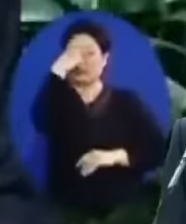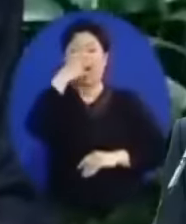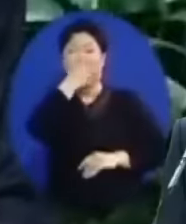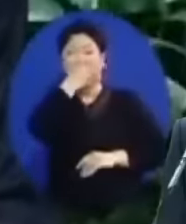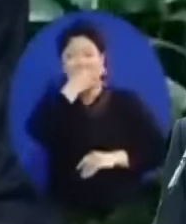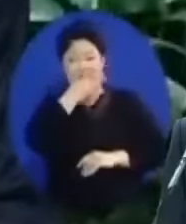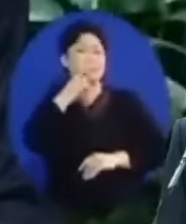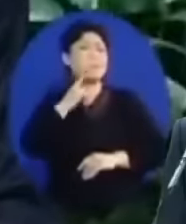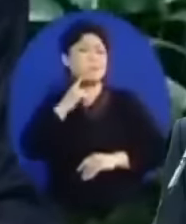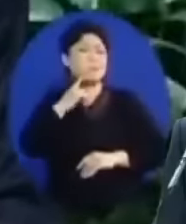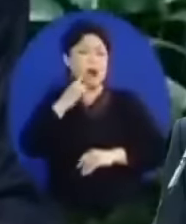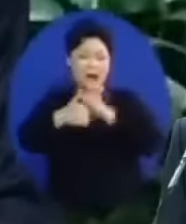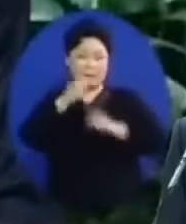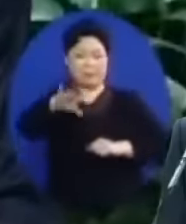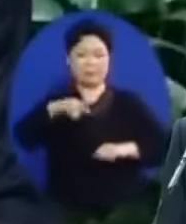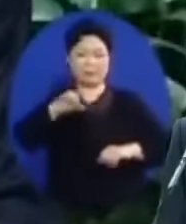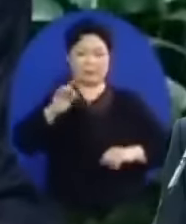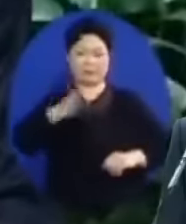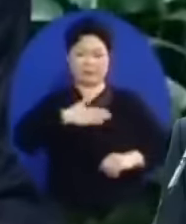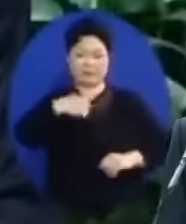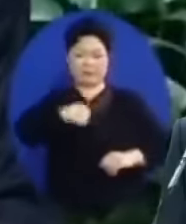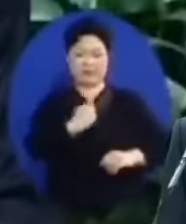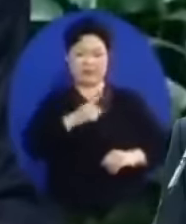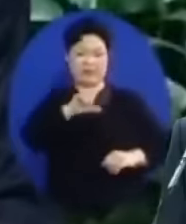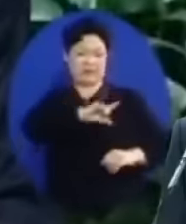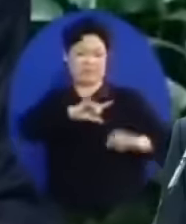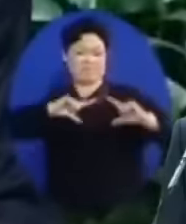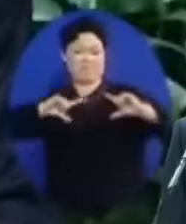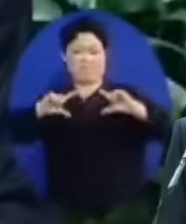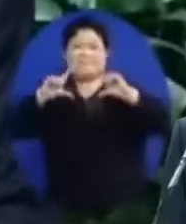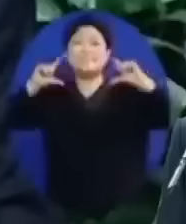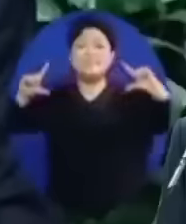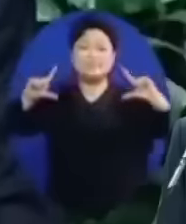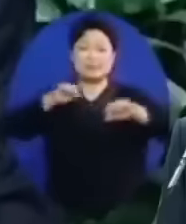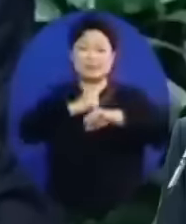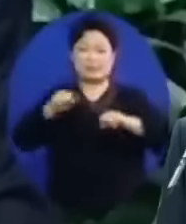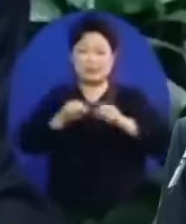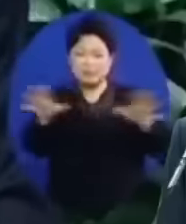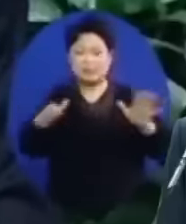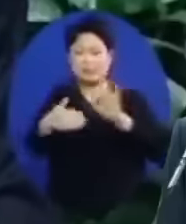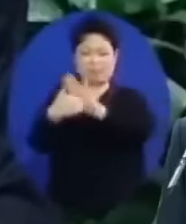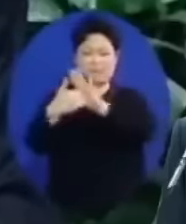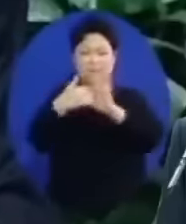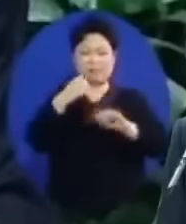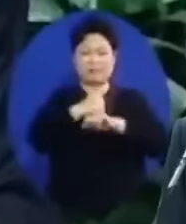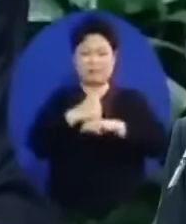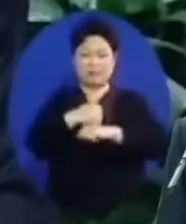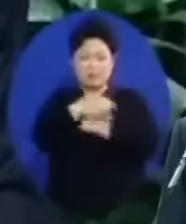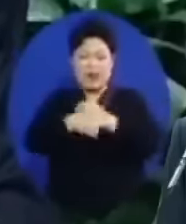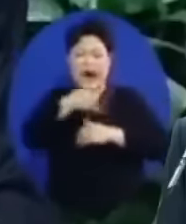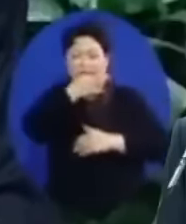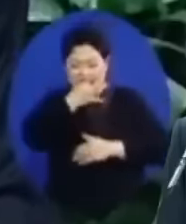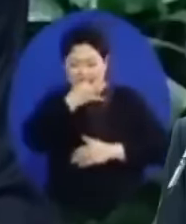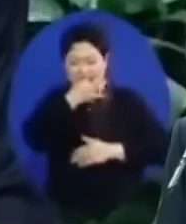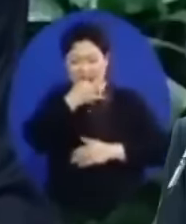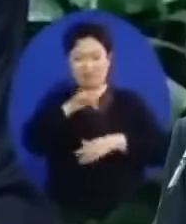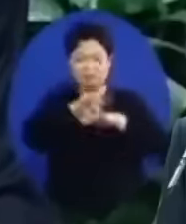앞에서 우리 이름을 내고 하나님이 온 지면에 흩어지라고 했는데 흩어지지 말자. 육신의 정욕이